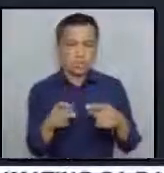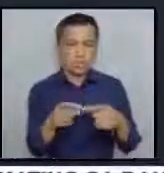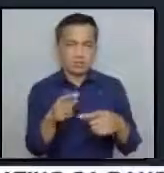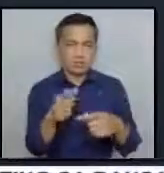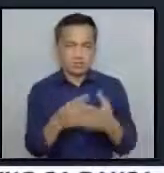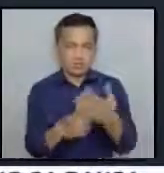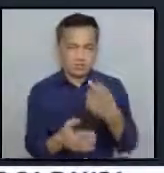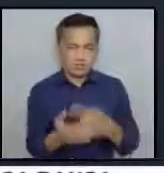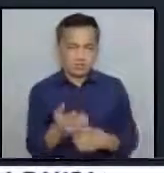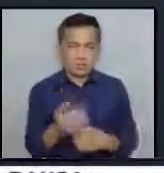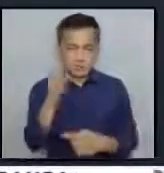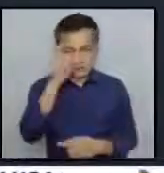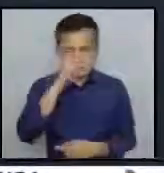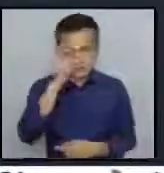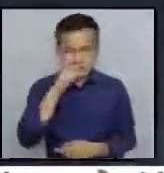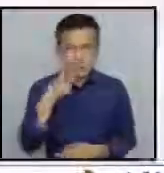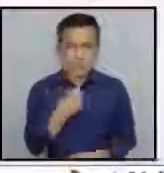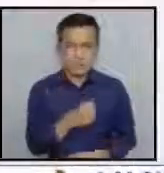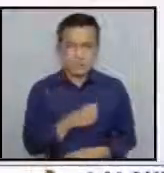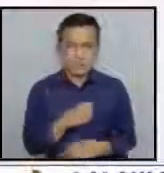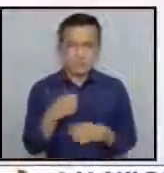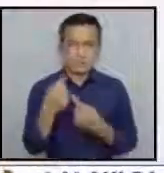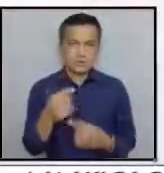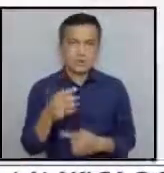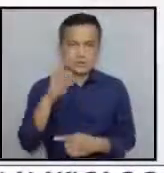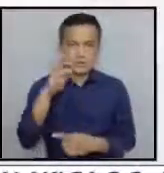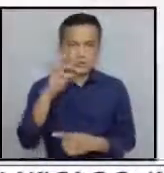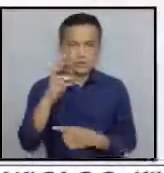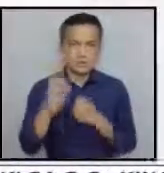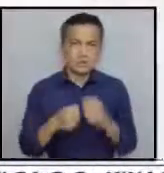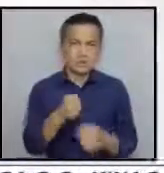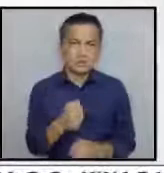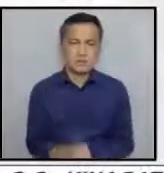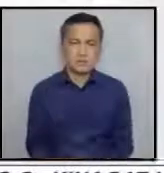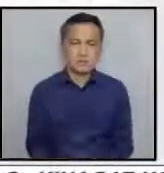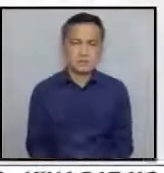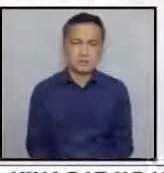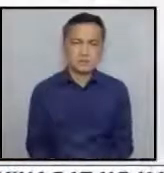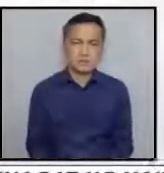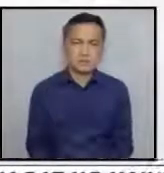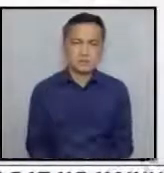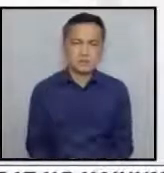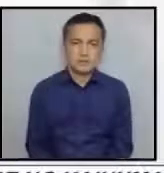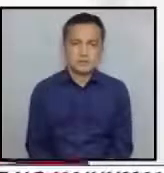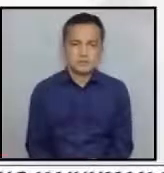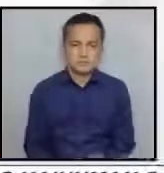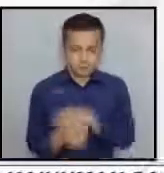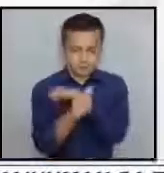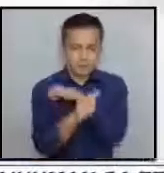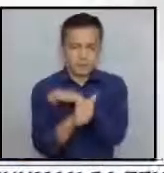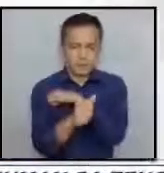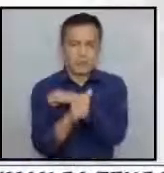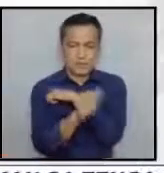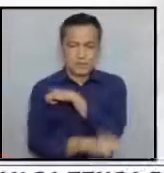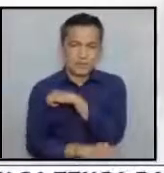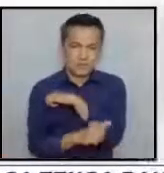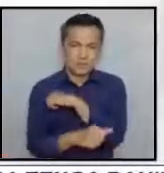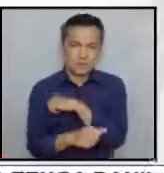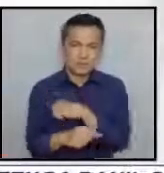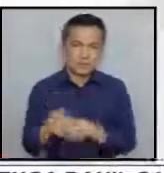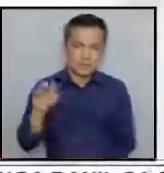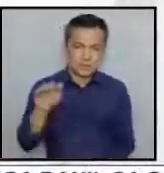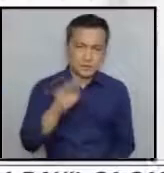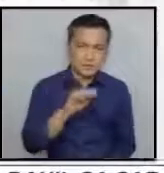sa loob ng 6 na taon. Mga taga Baler Aurora naman ang sinuyo ni Presidential Candidate Ernesto Abella